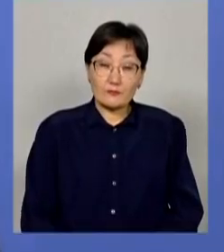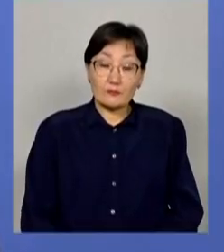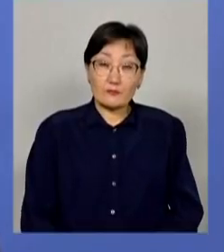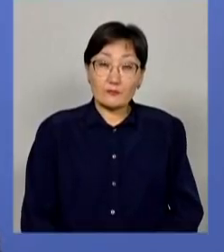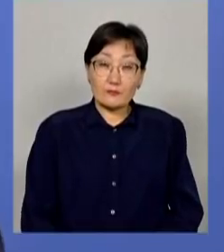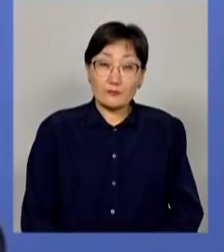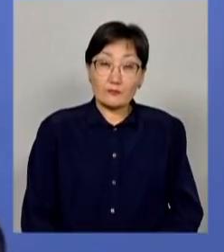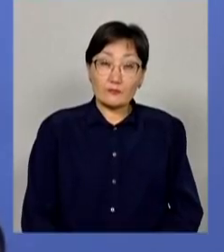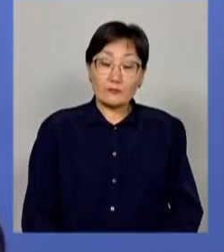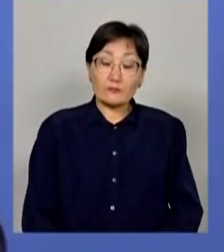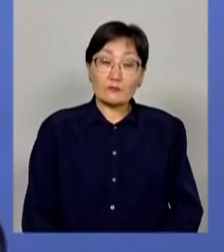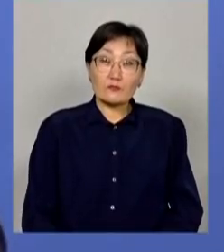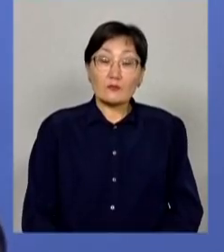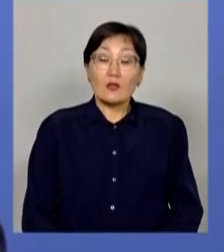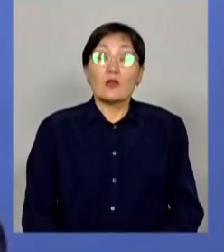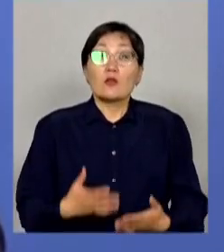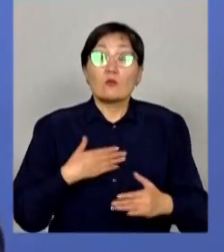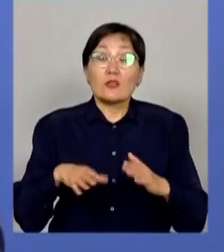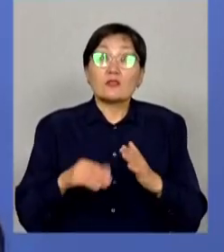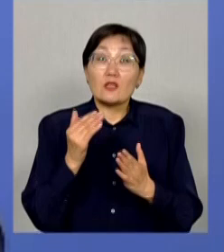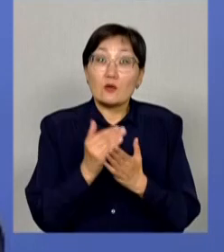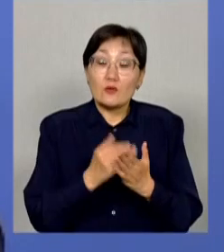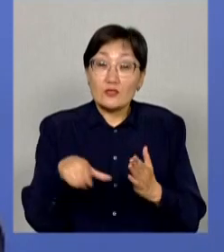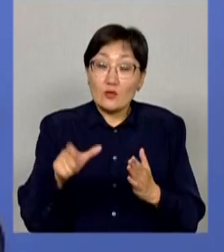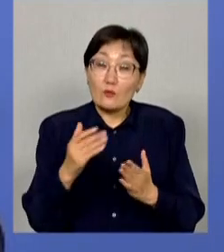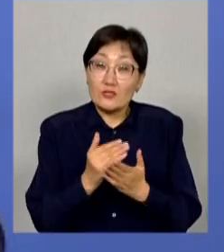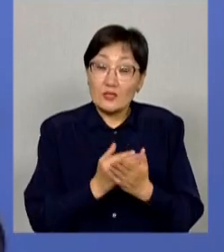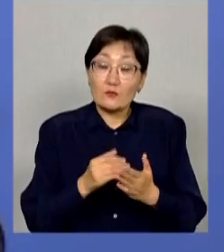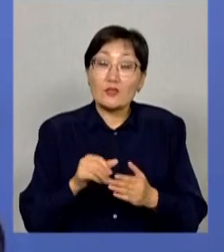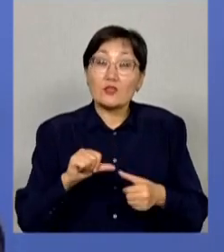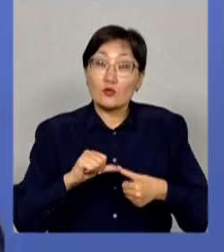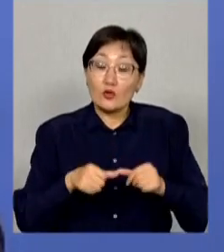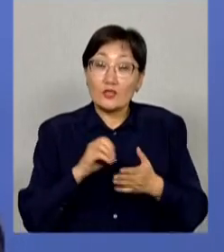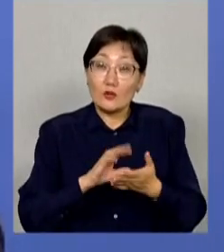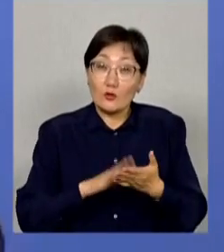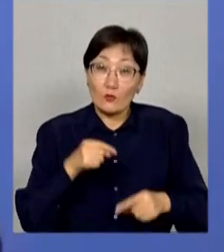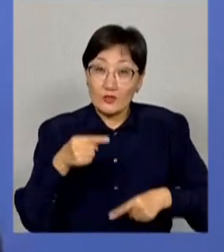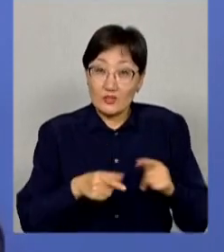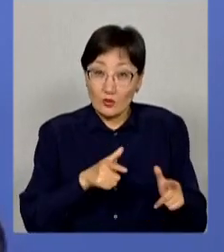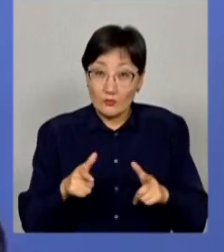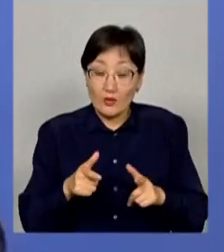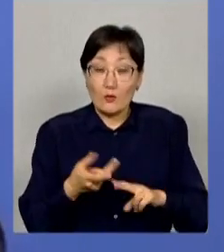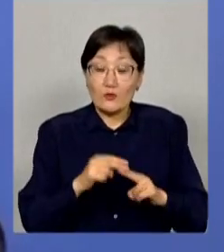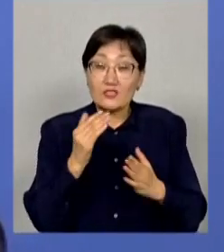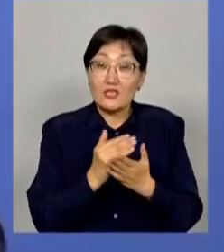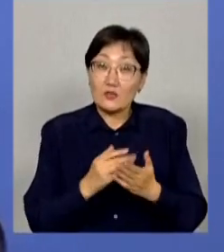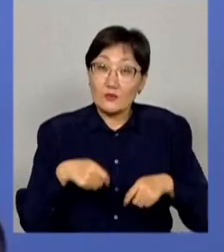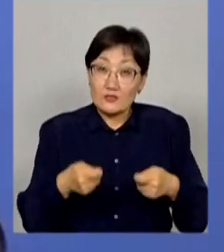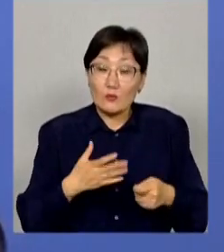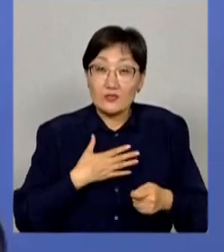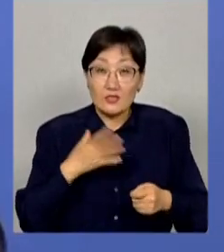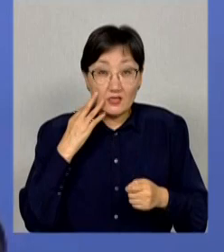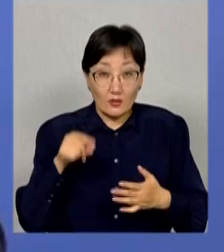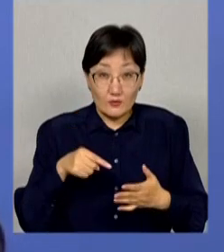Списки избирателей у нас составляются. Біздің сайлаушылар тізімдері тұрақты тіркеу ағидасы бойынша жасалған. Әкімдіктер бұл тізімді тапсырған кезде біздің